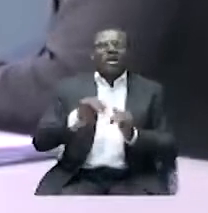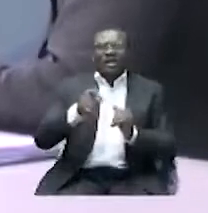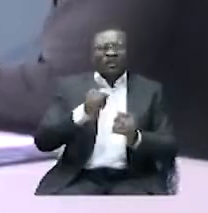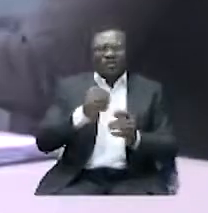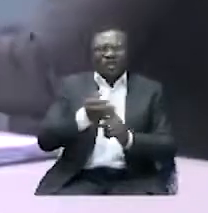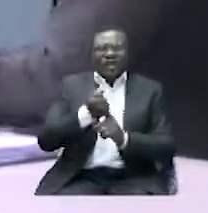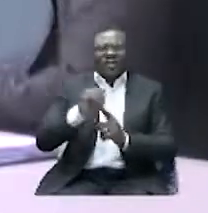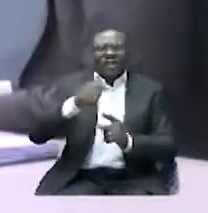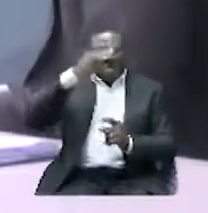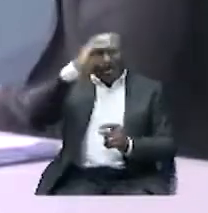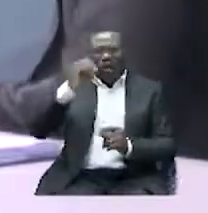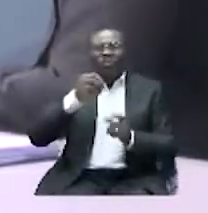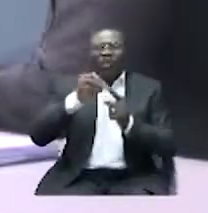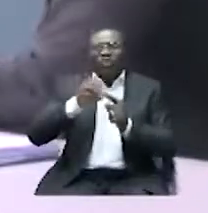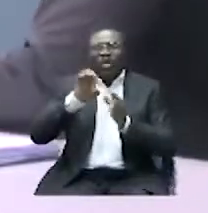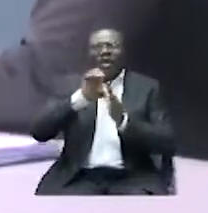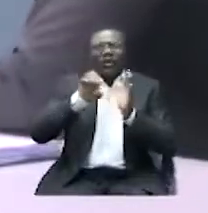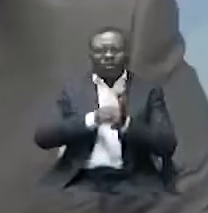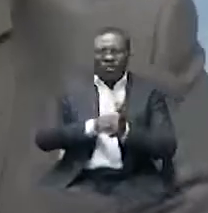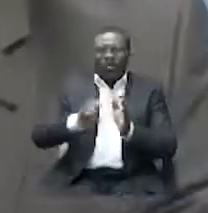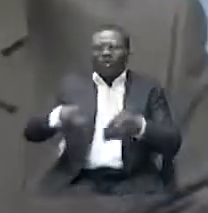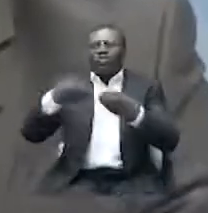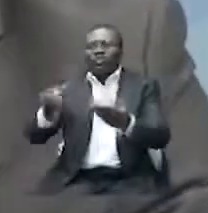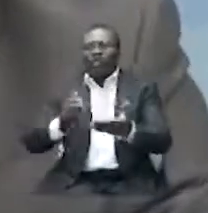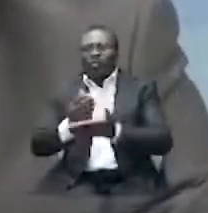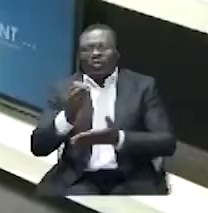l'homme ou est-ce que ça tient à la Constitution qui lui confère des pouvoirs?